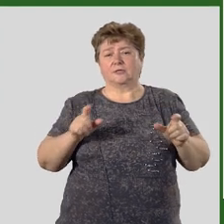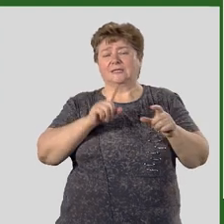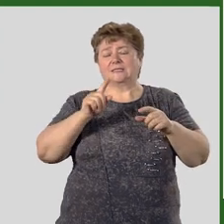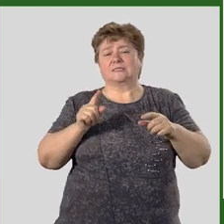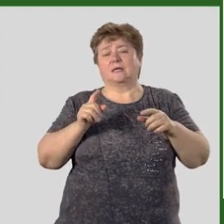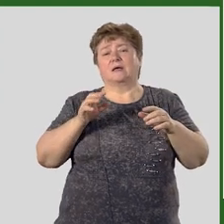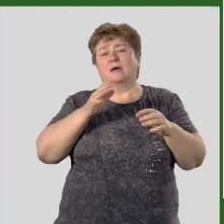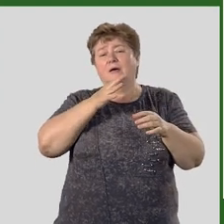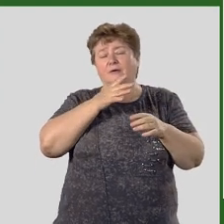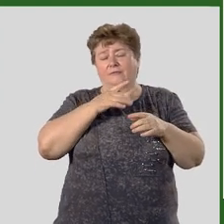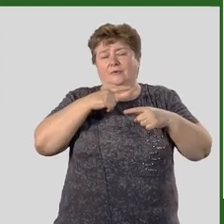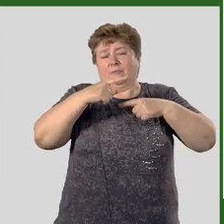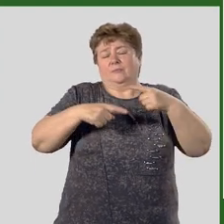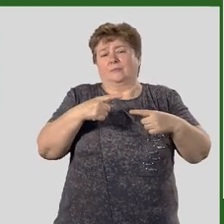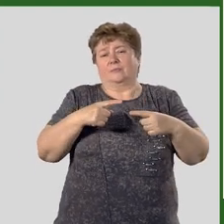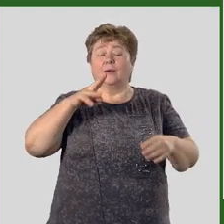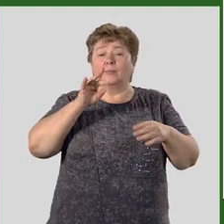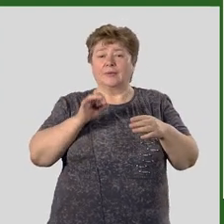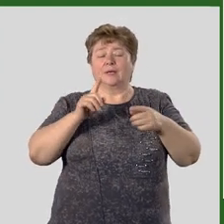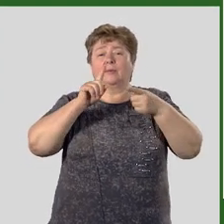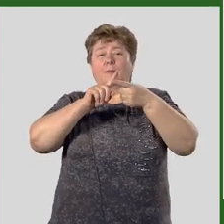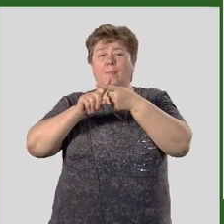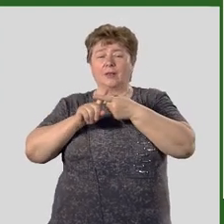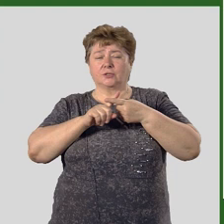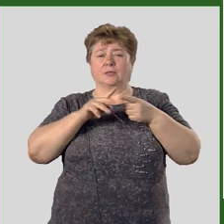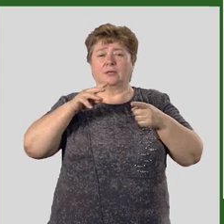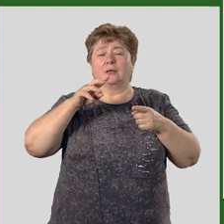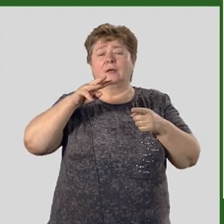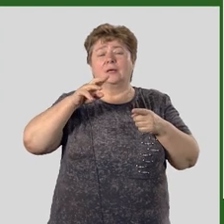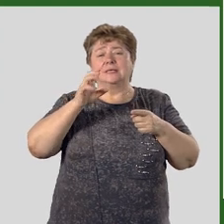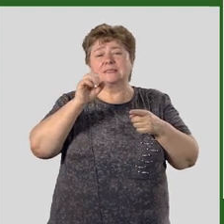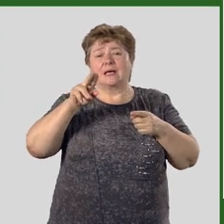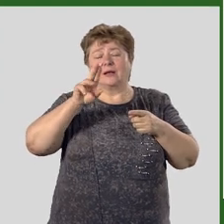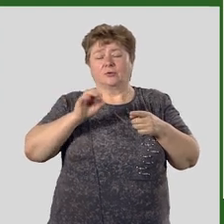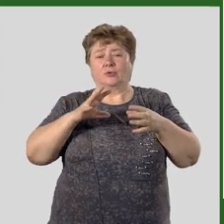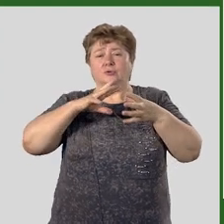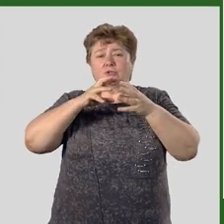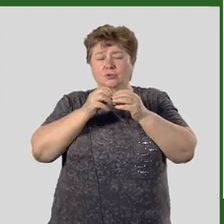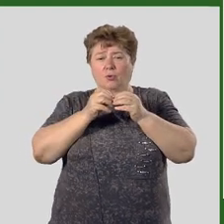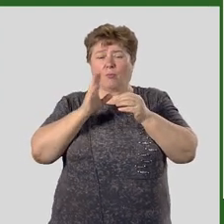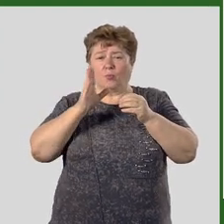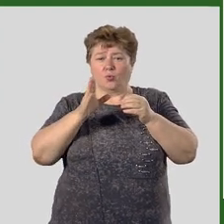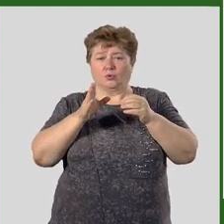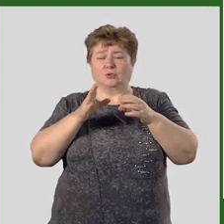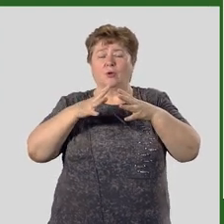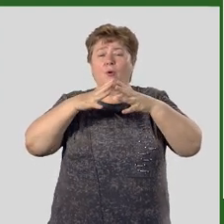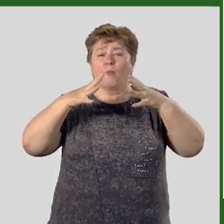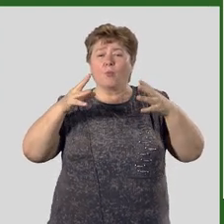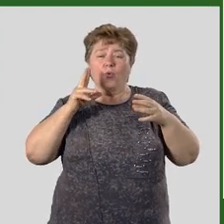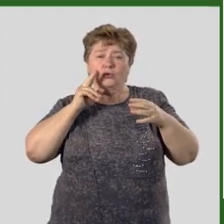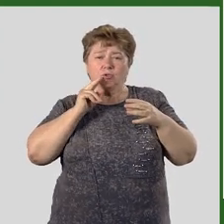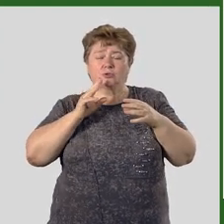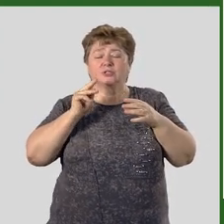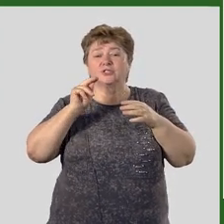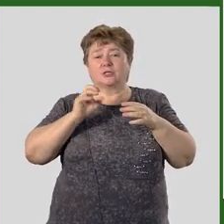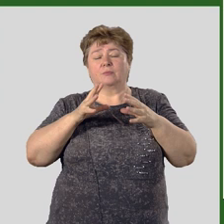за определенный период. При положительной сальдомиграции число приезжающих будет больше, чем